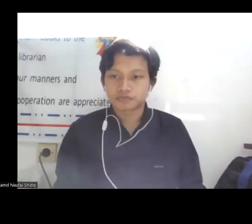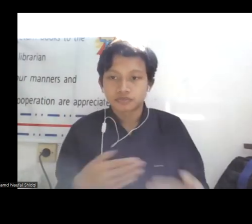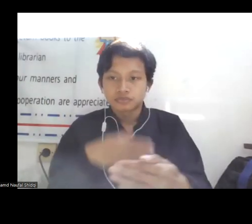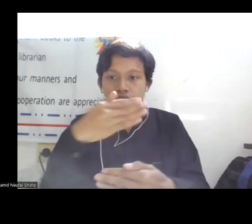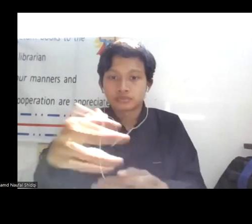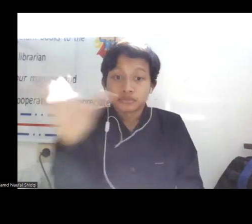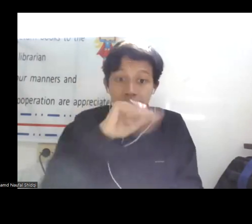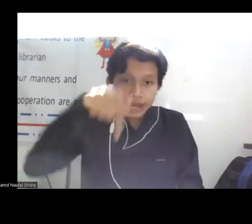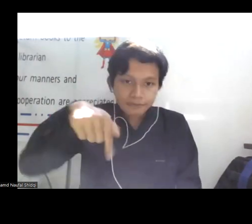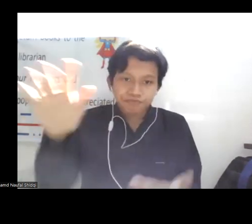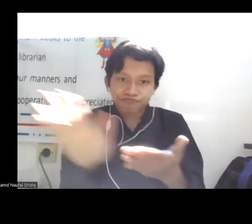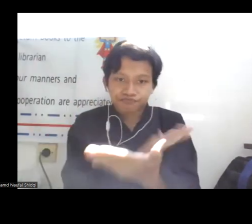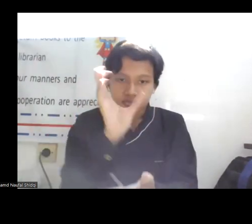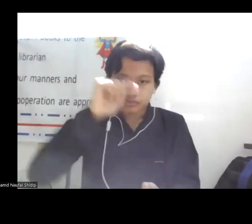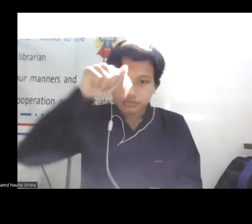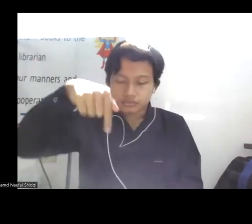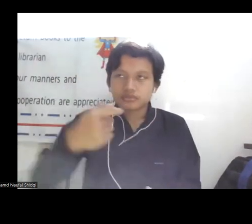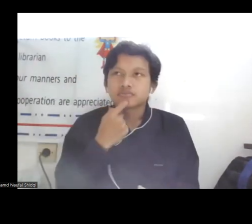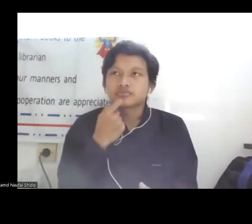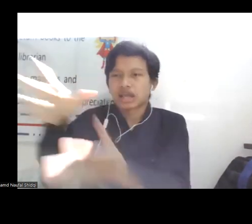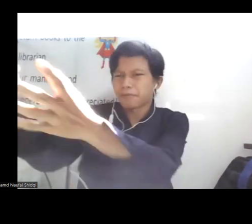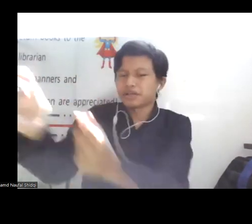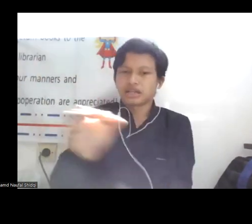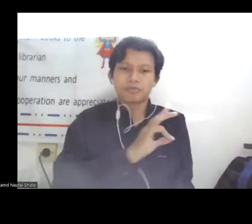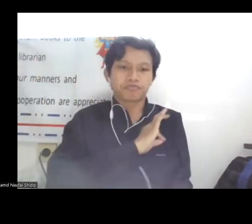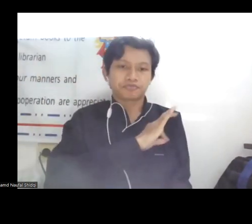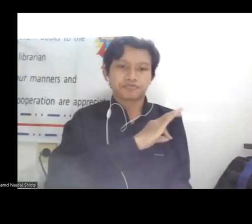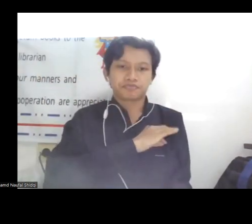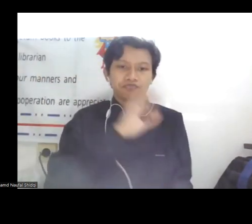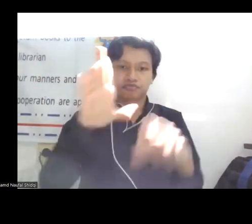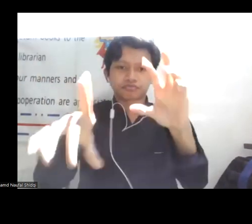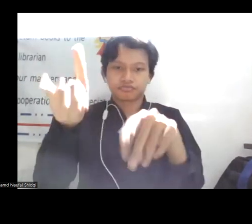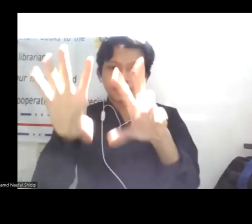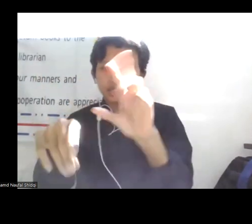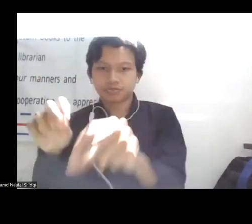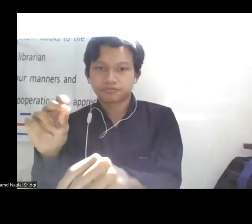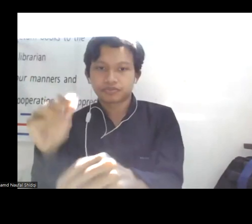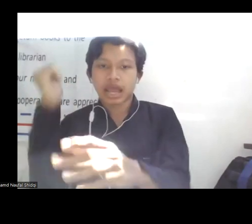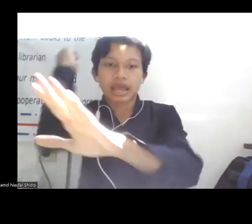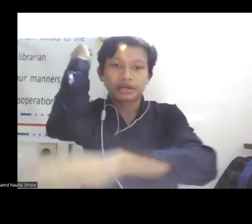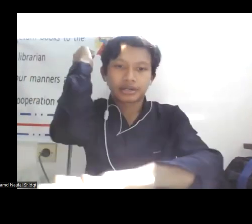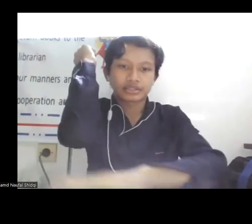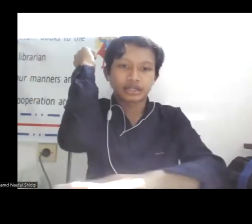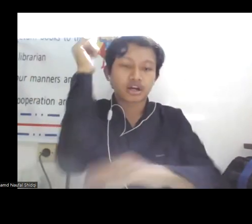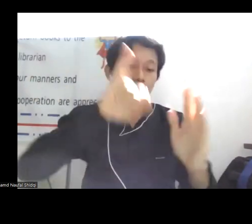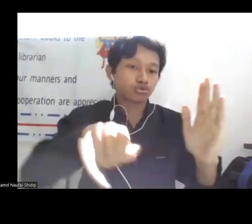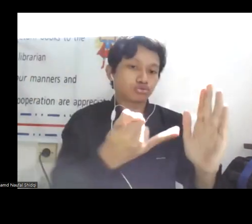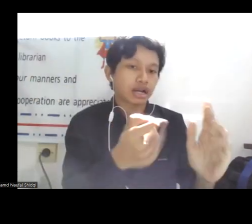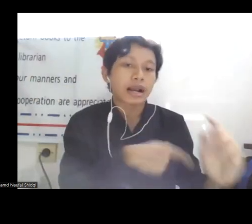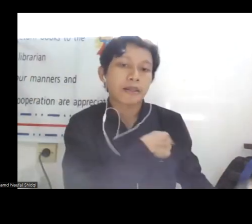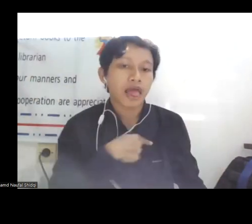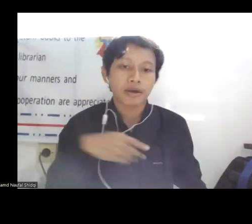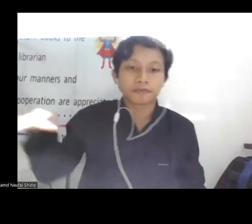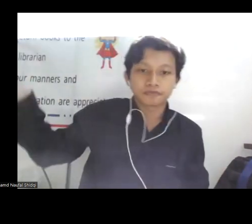pemanfaatan manajemen reference Tool mendelee dan zotero yang akan disampaikan oleh para